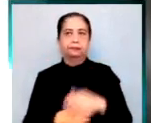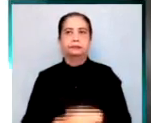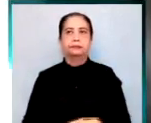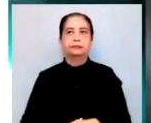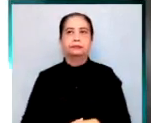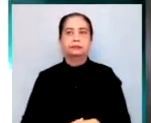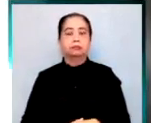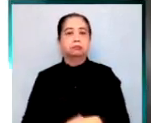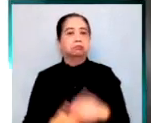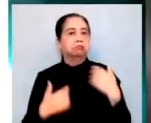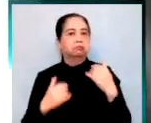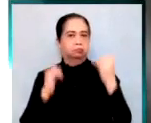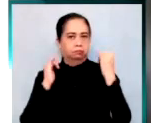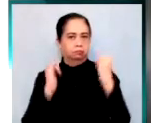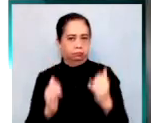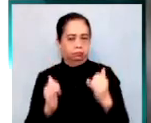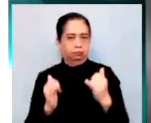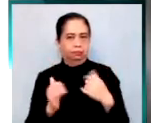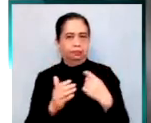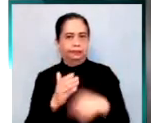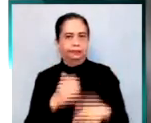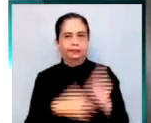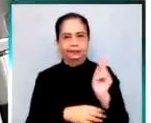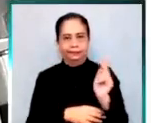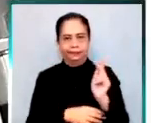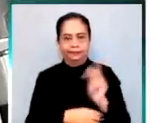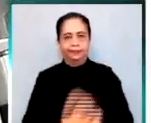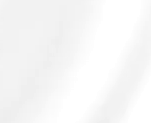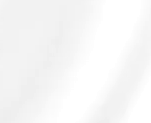walang paggalaw sa presyo ng kerosene.